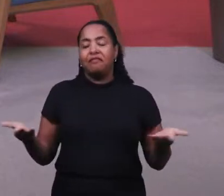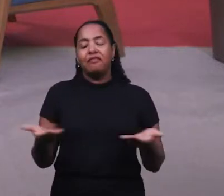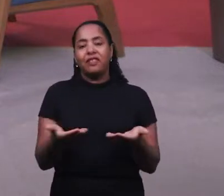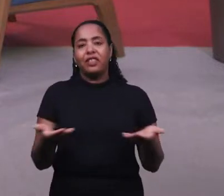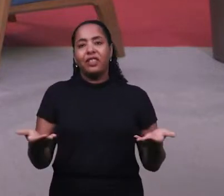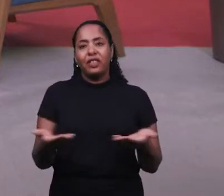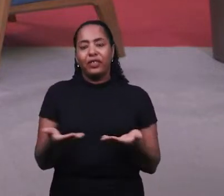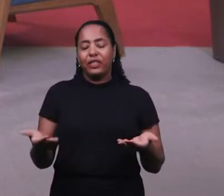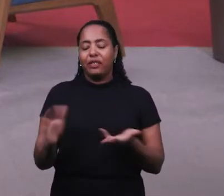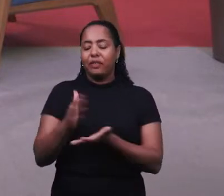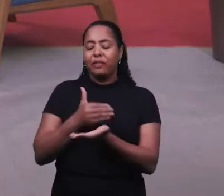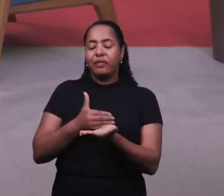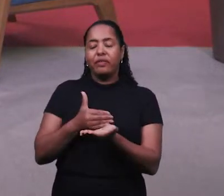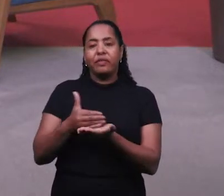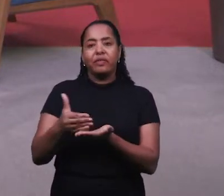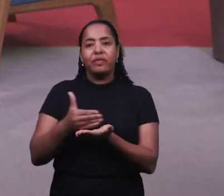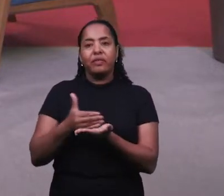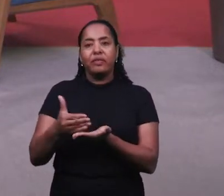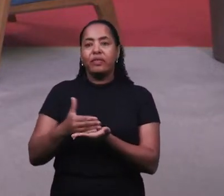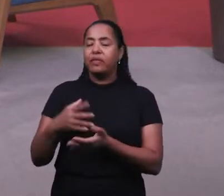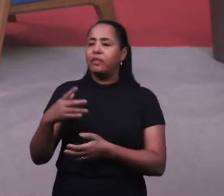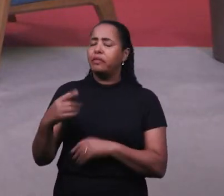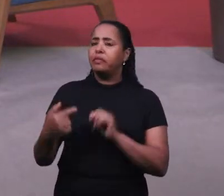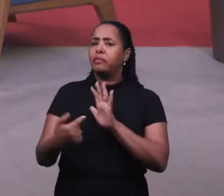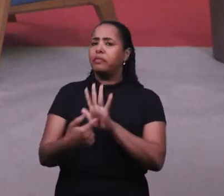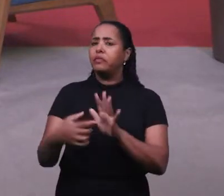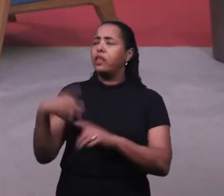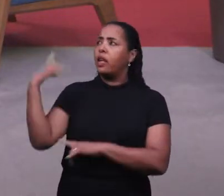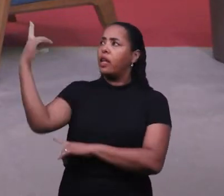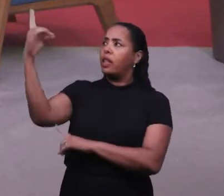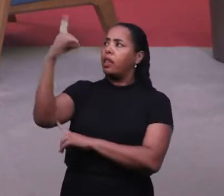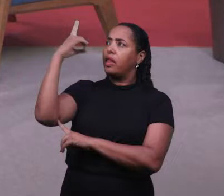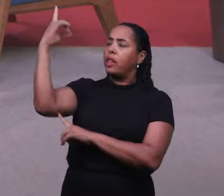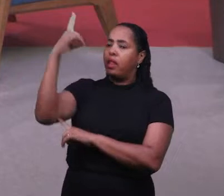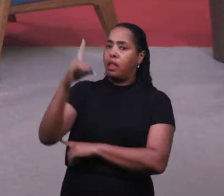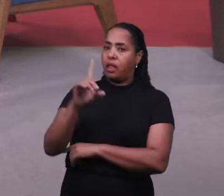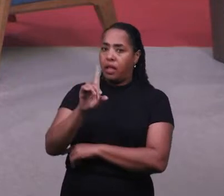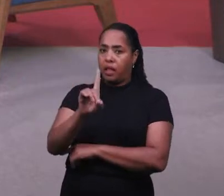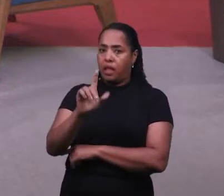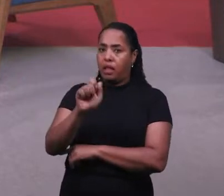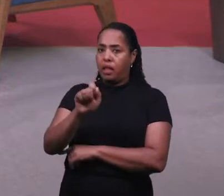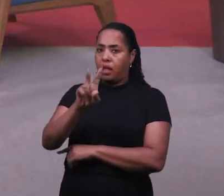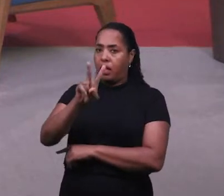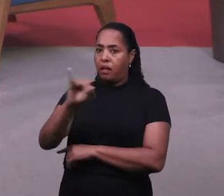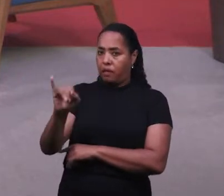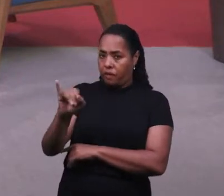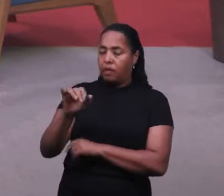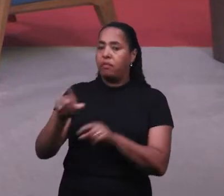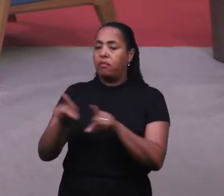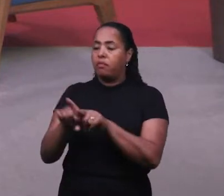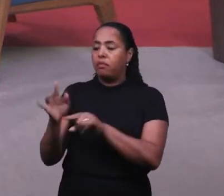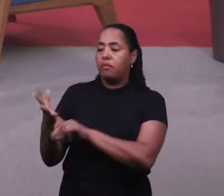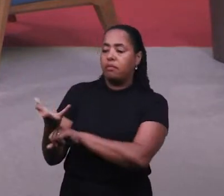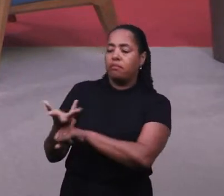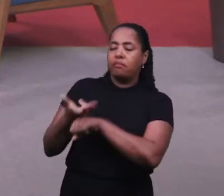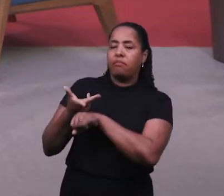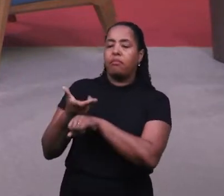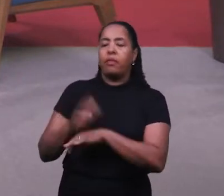d'étude aujourd'hui. Et nous commençons avec David et ses conquêtes. C'est intéressant